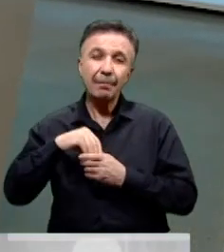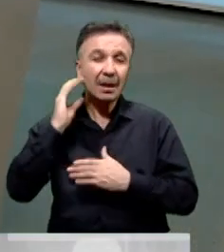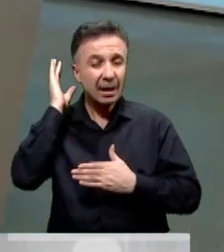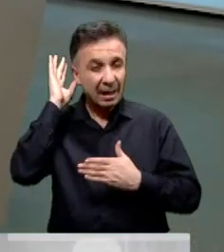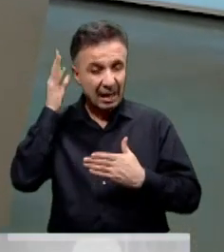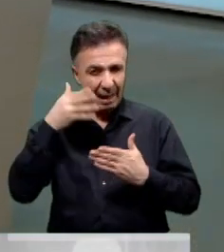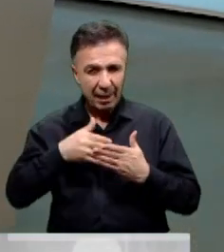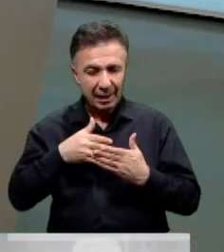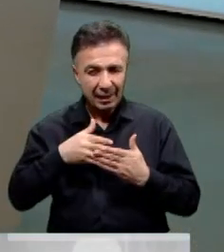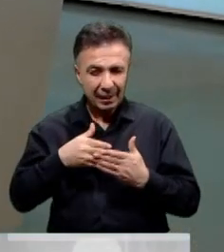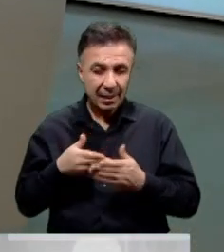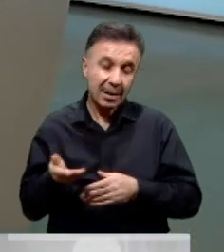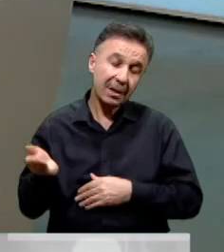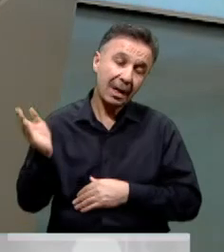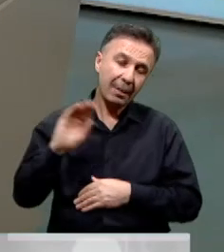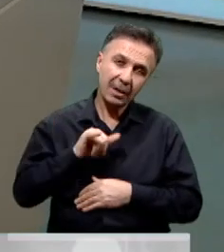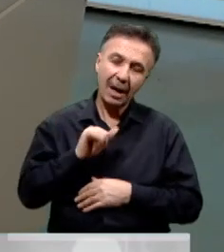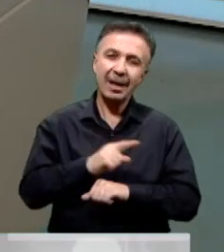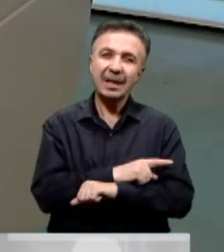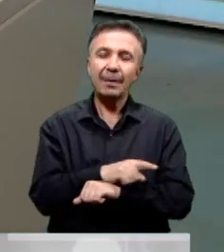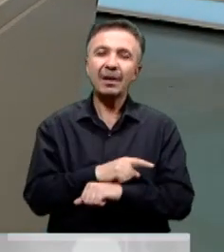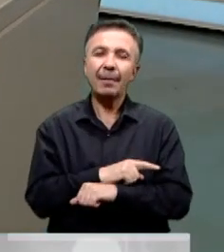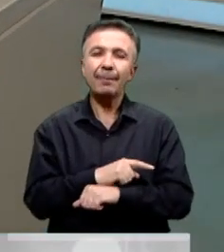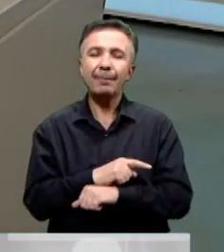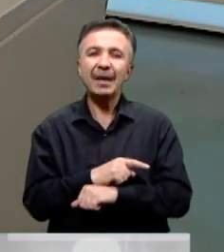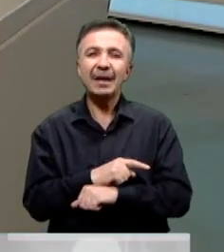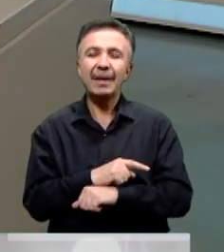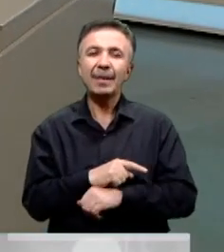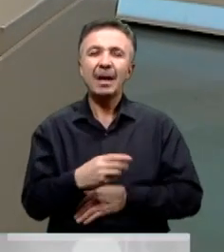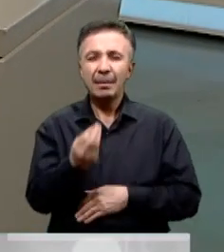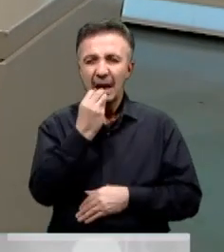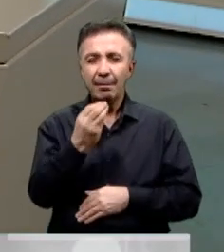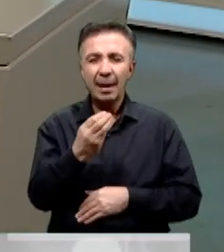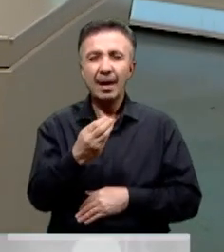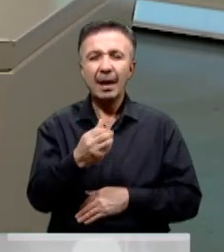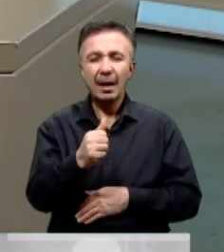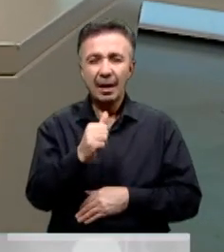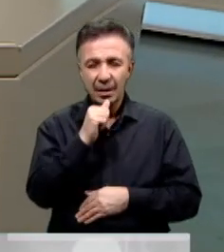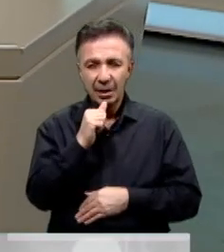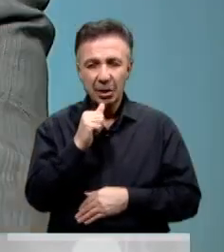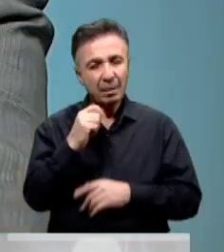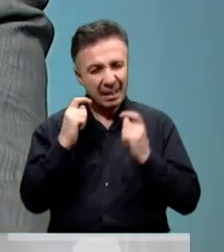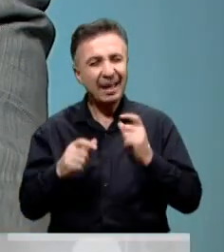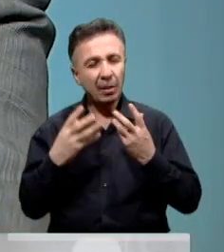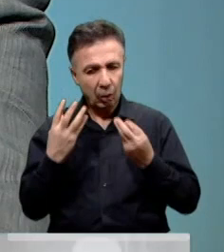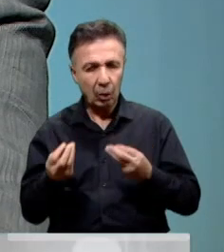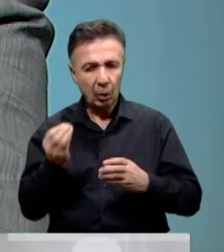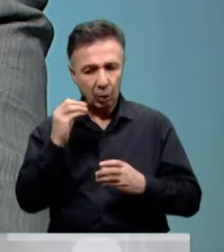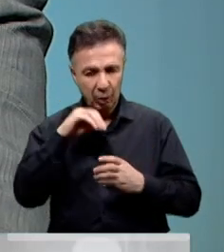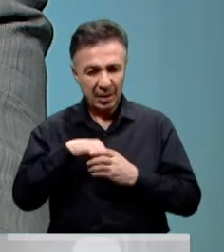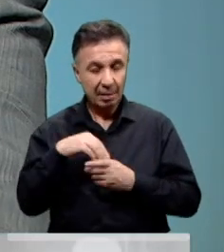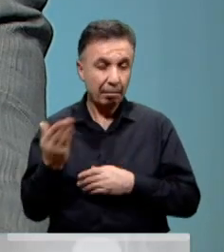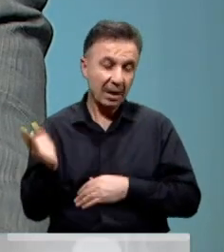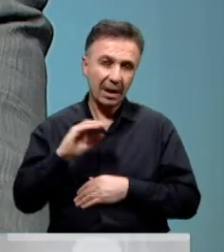ibadethanenin dışında aynı zamanda bir barınma merkezi olduğu için ve de başka bir çareleri